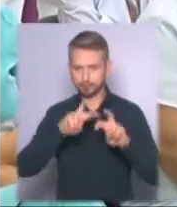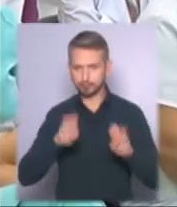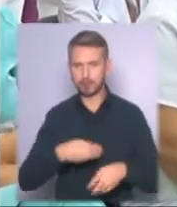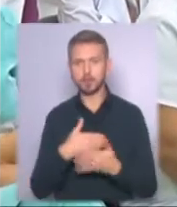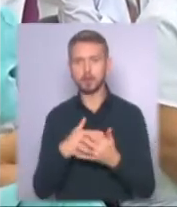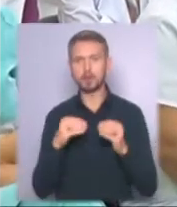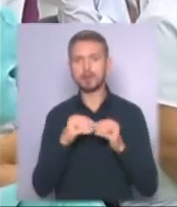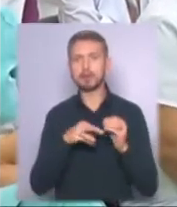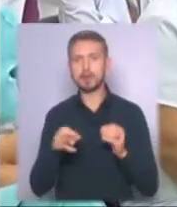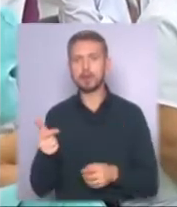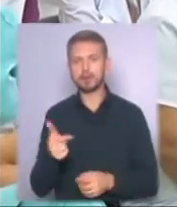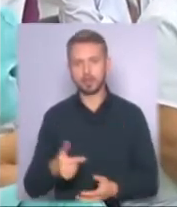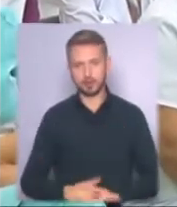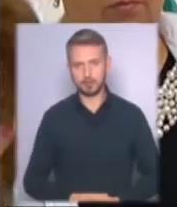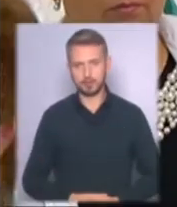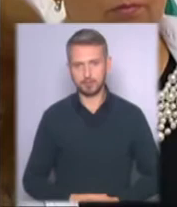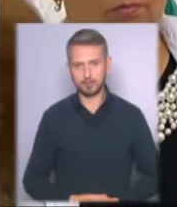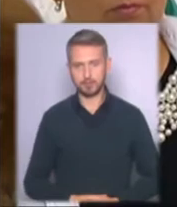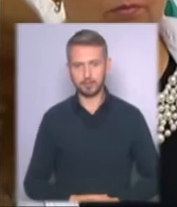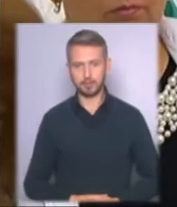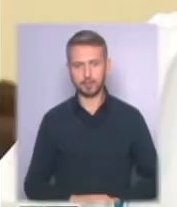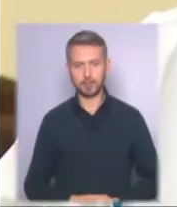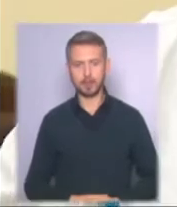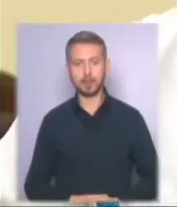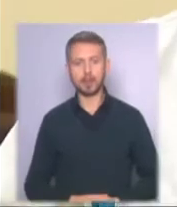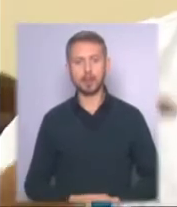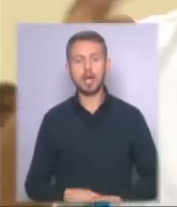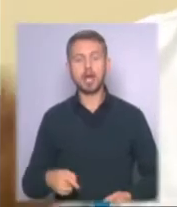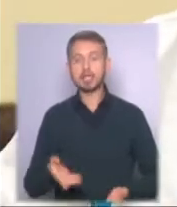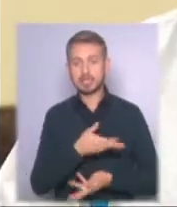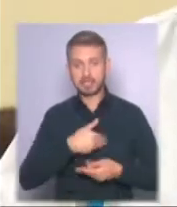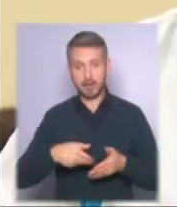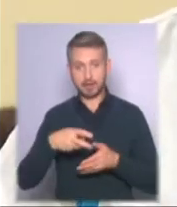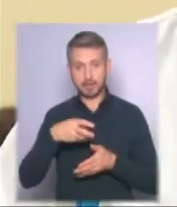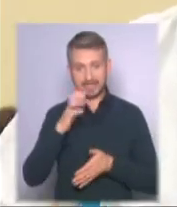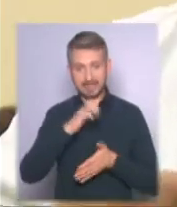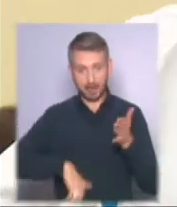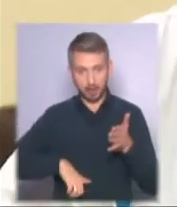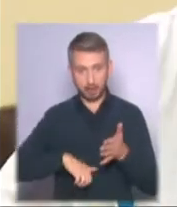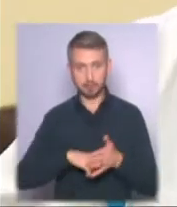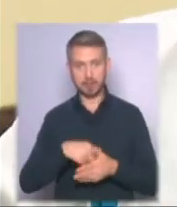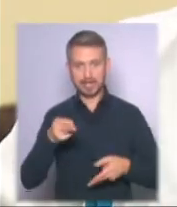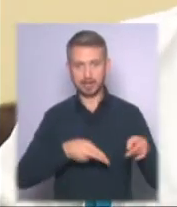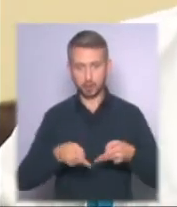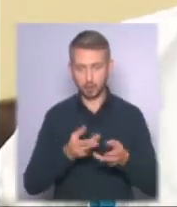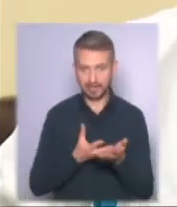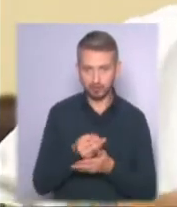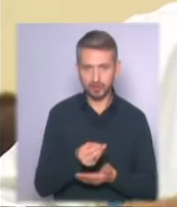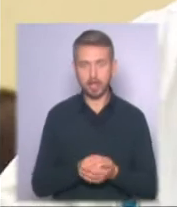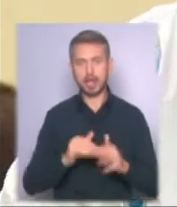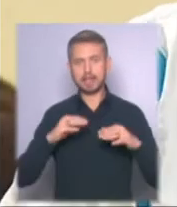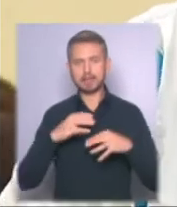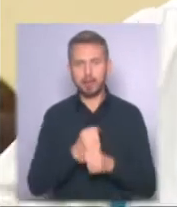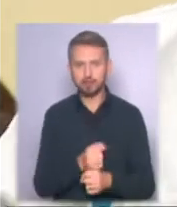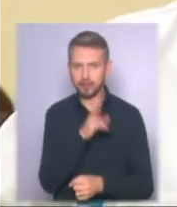10 мільйонів гривень. З нас зняли хірургічні, з нас зменшили